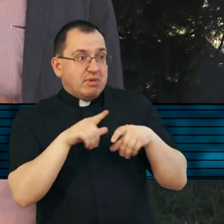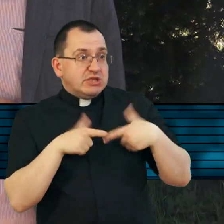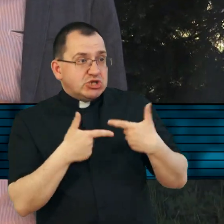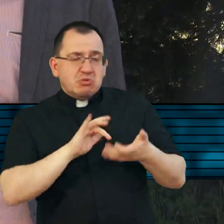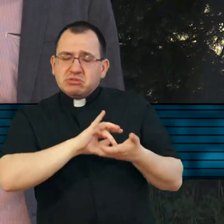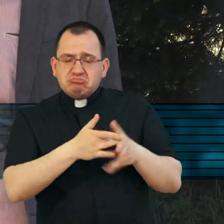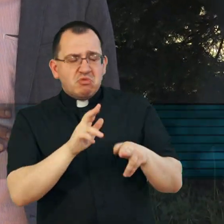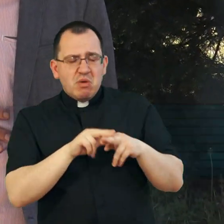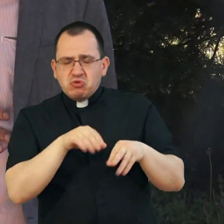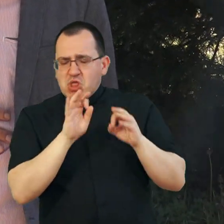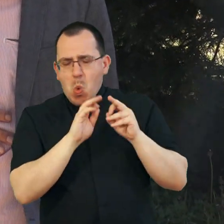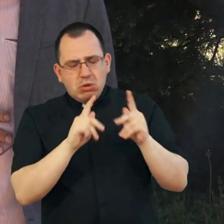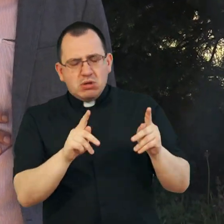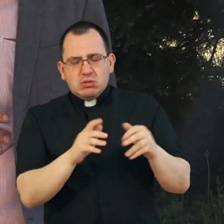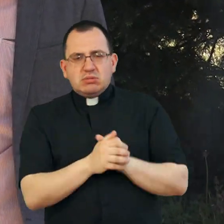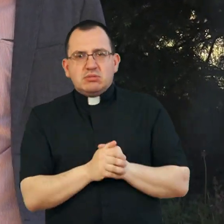Onda bit će,